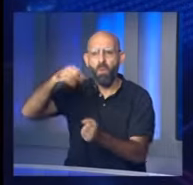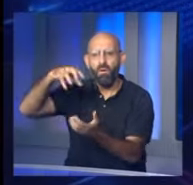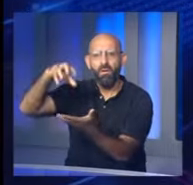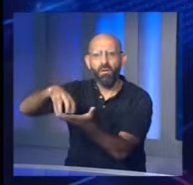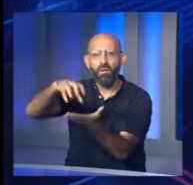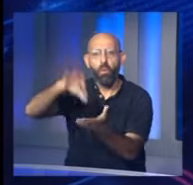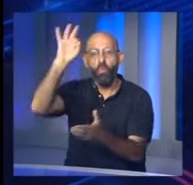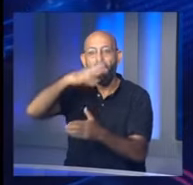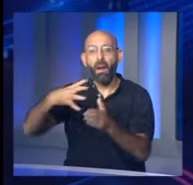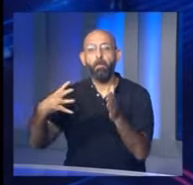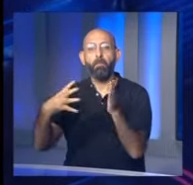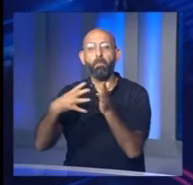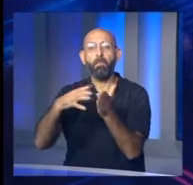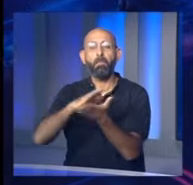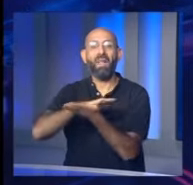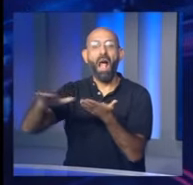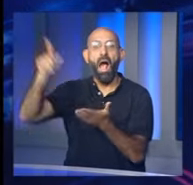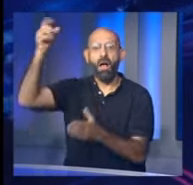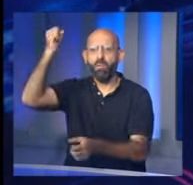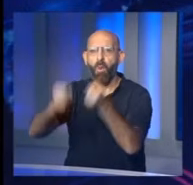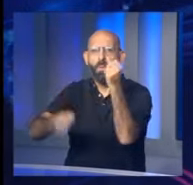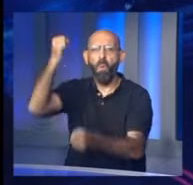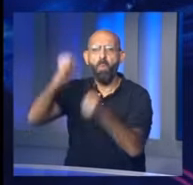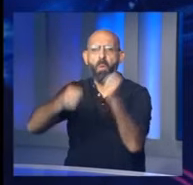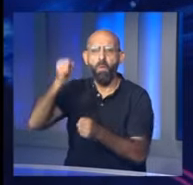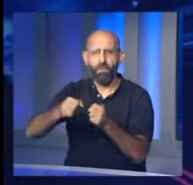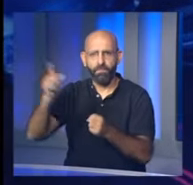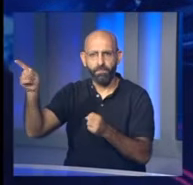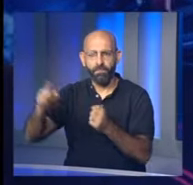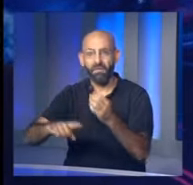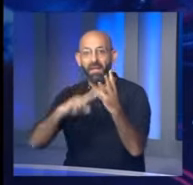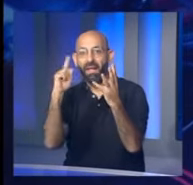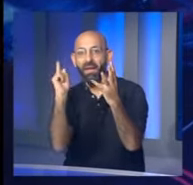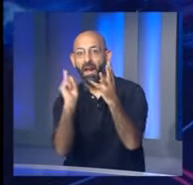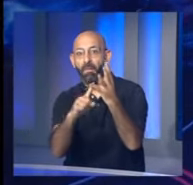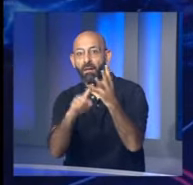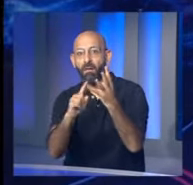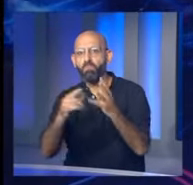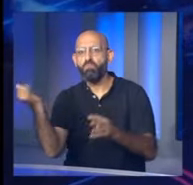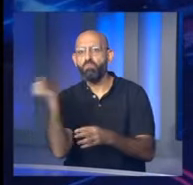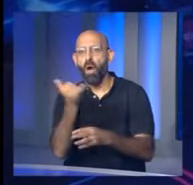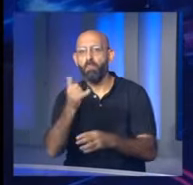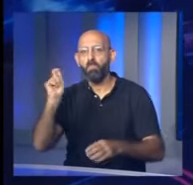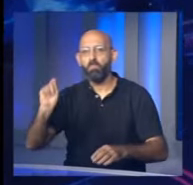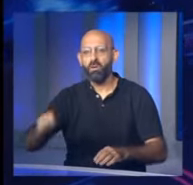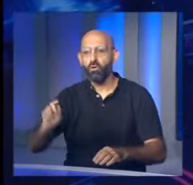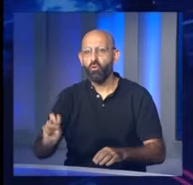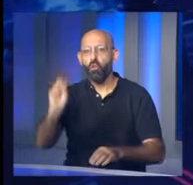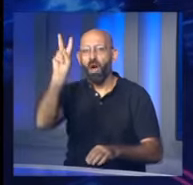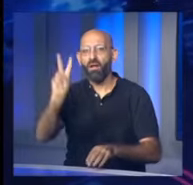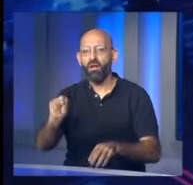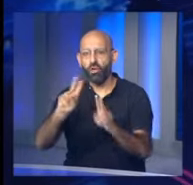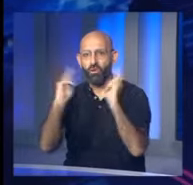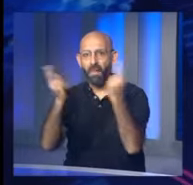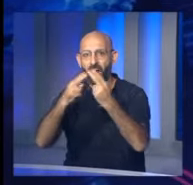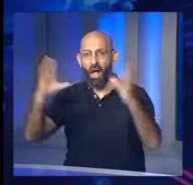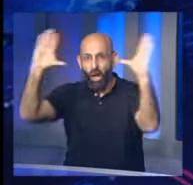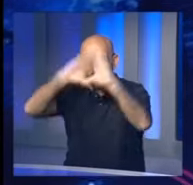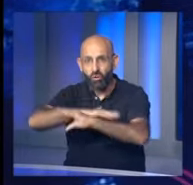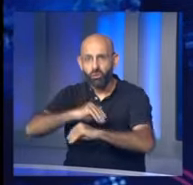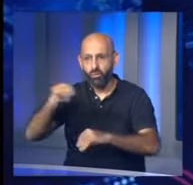الجويه مرتكبا مجازر بالجمله في قرى الكرك ورياق وصحم البقعيه جلسه